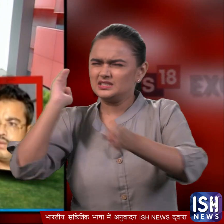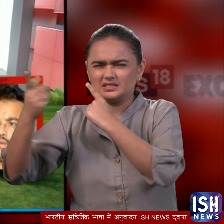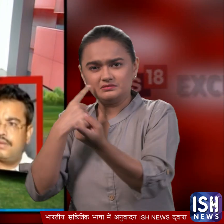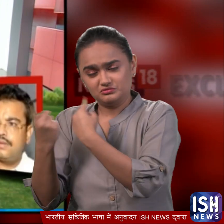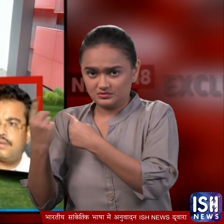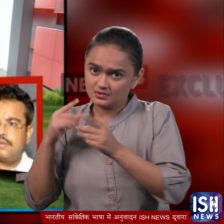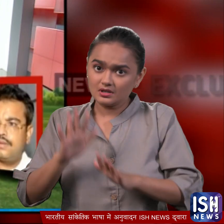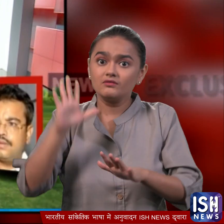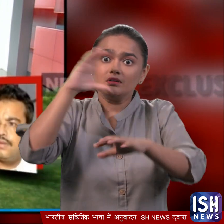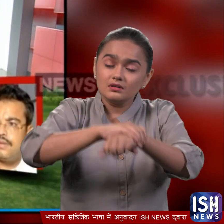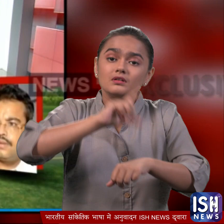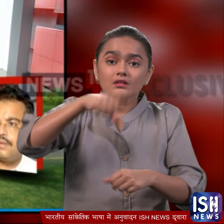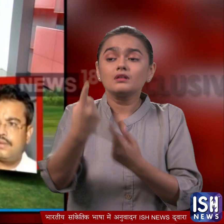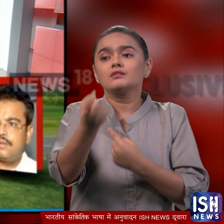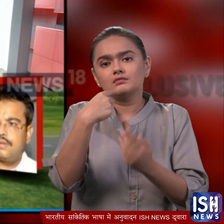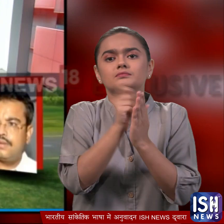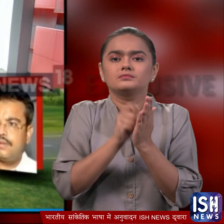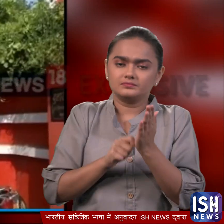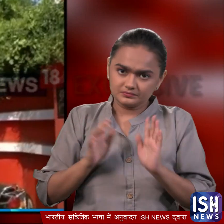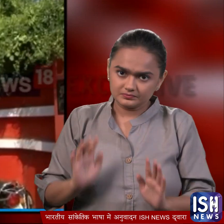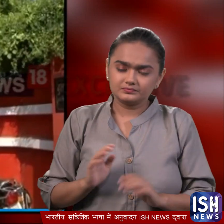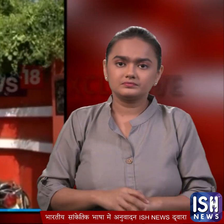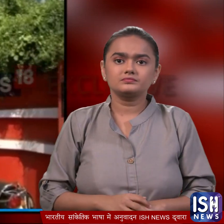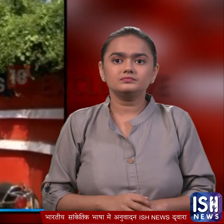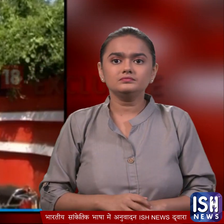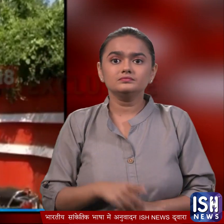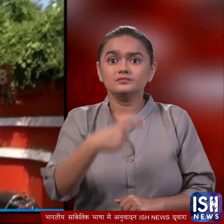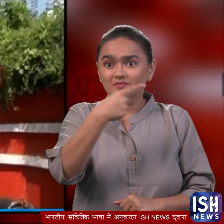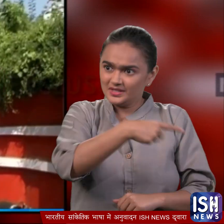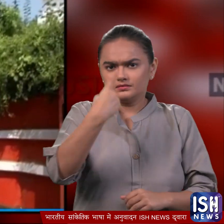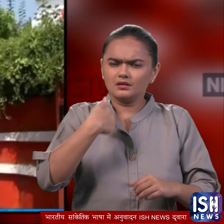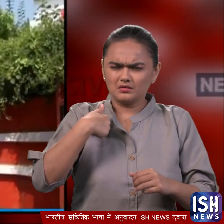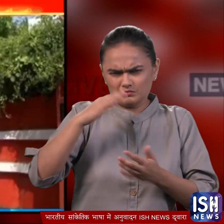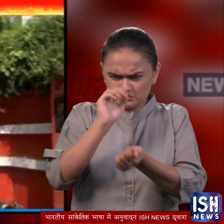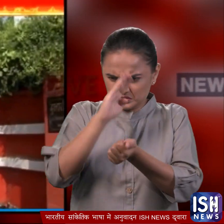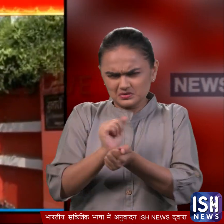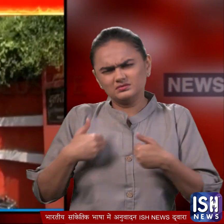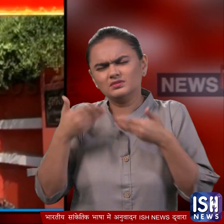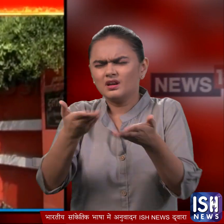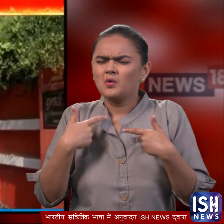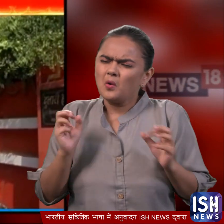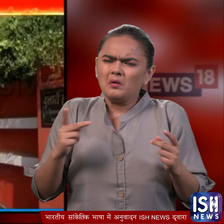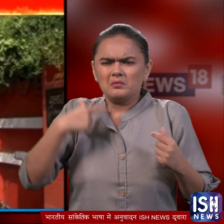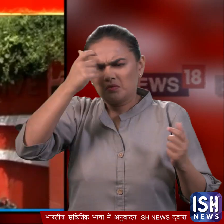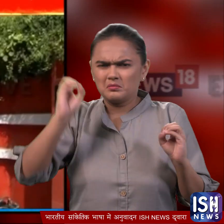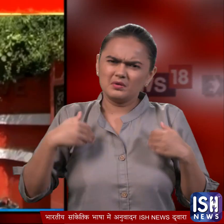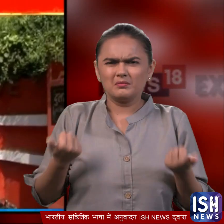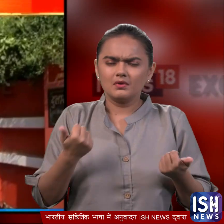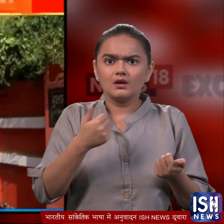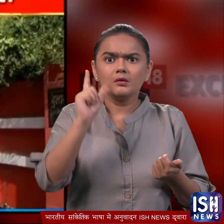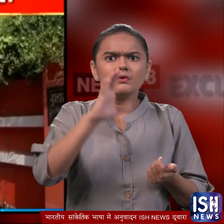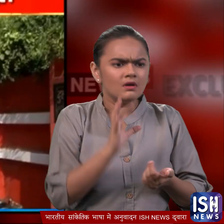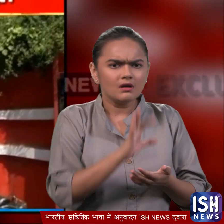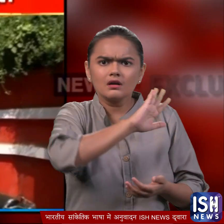गिरफ्तार करने के बाद उनका बयान दर्ज होगा। कहा जा रहा था कि वो सरेंडर करेंगे, लेकिन अब तक ऐसा हुआ नहीं। आईजी